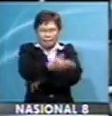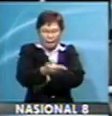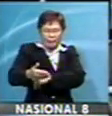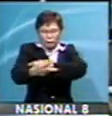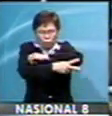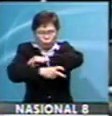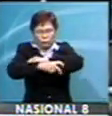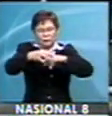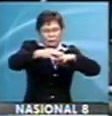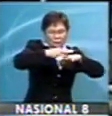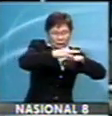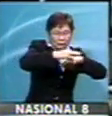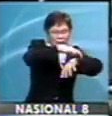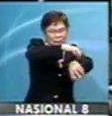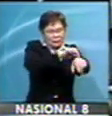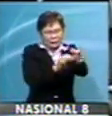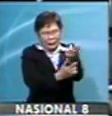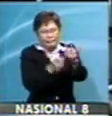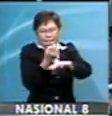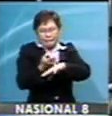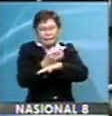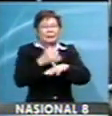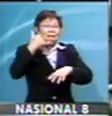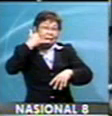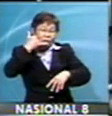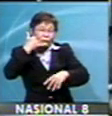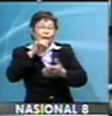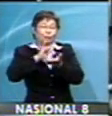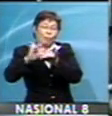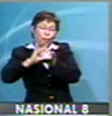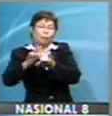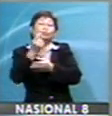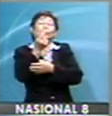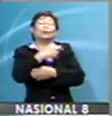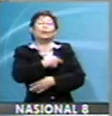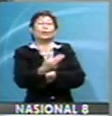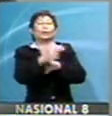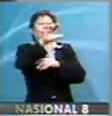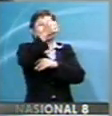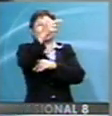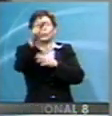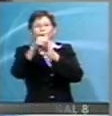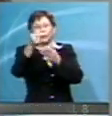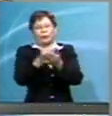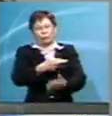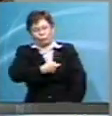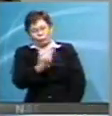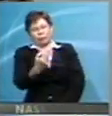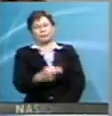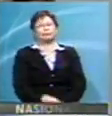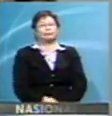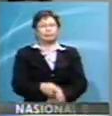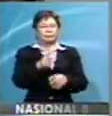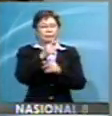suspek termasuk cincin gelang tangan emas serta telefon pintar dengan jumlah kerugian dianggarkan berjumlah r,000 kes